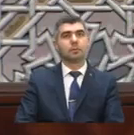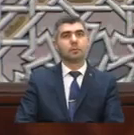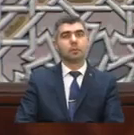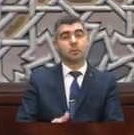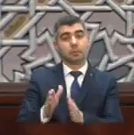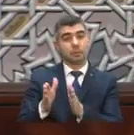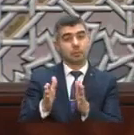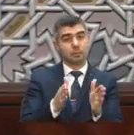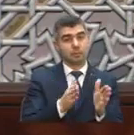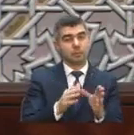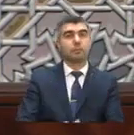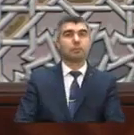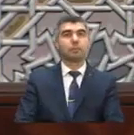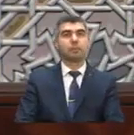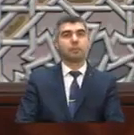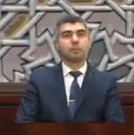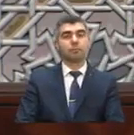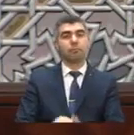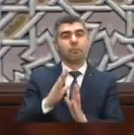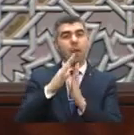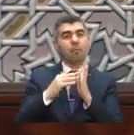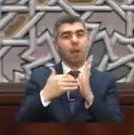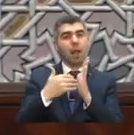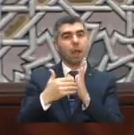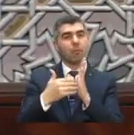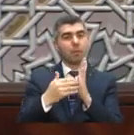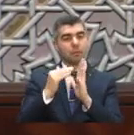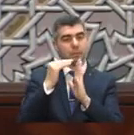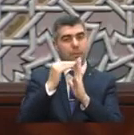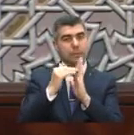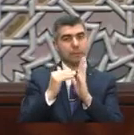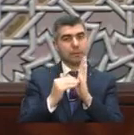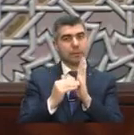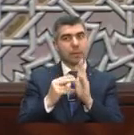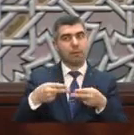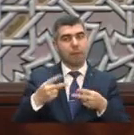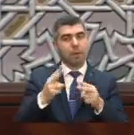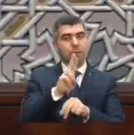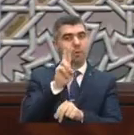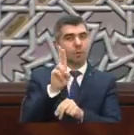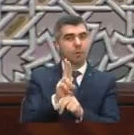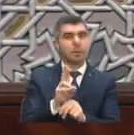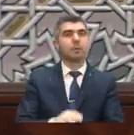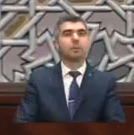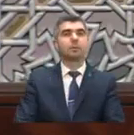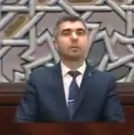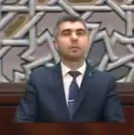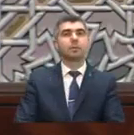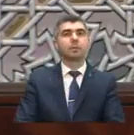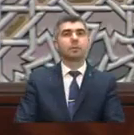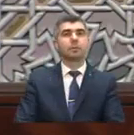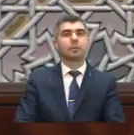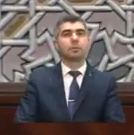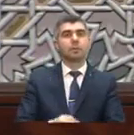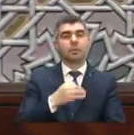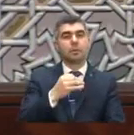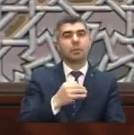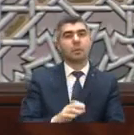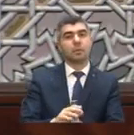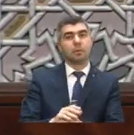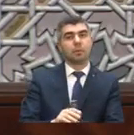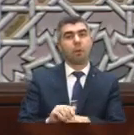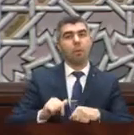حضرات السيدات والسادة، نشع الآن في بسط الأسئلة الشفهية المدرجة بجدول أعمالنا، ونستهلها بالقطاع